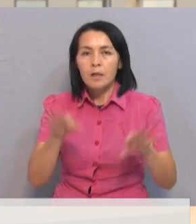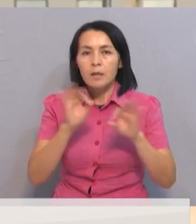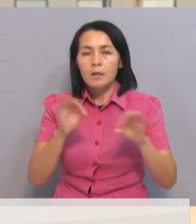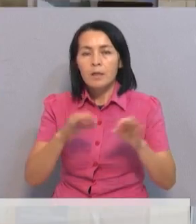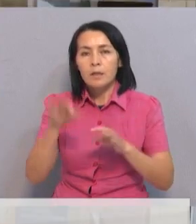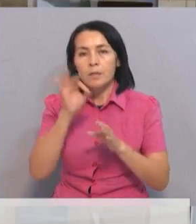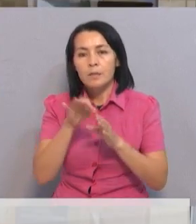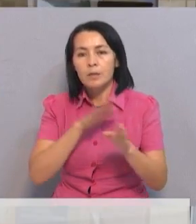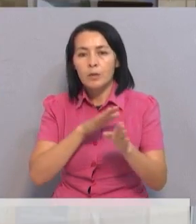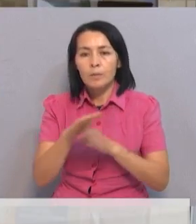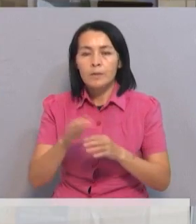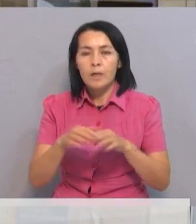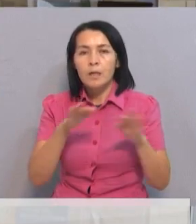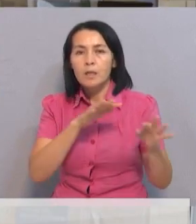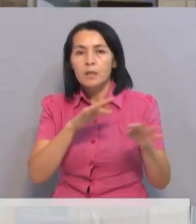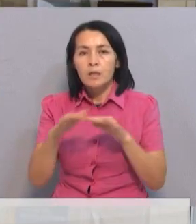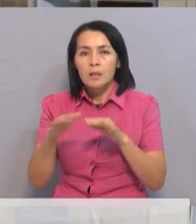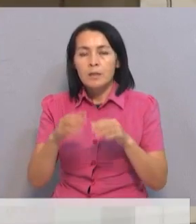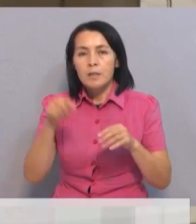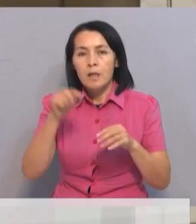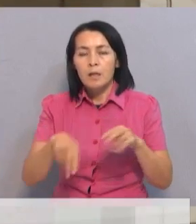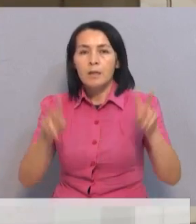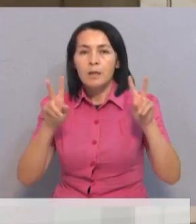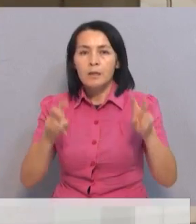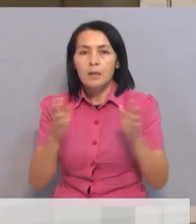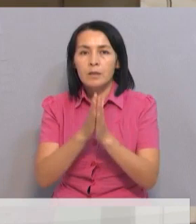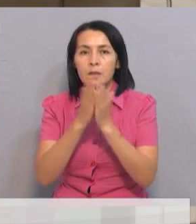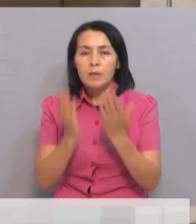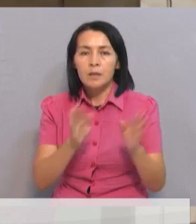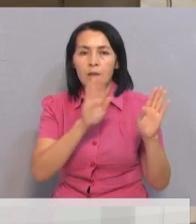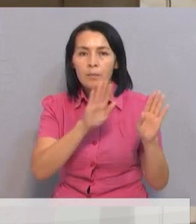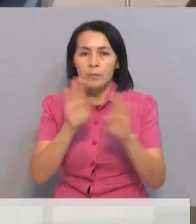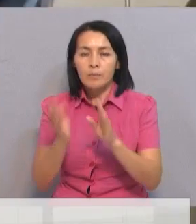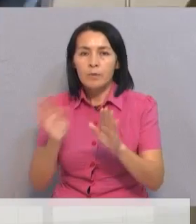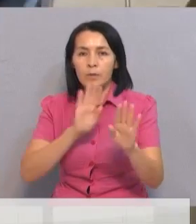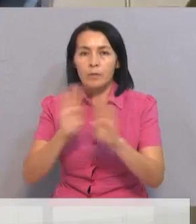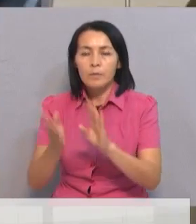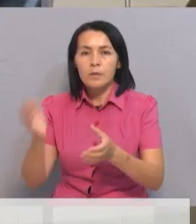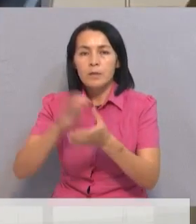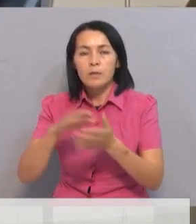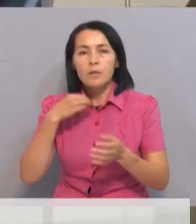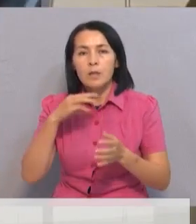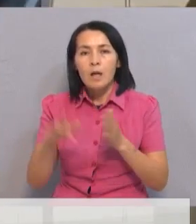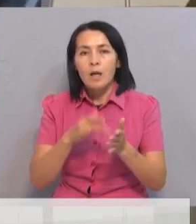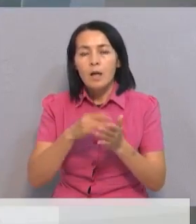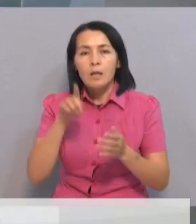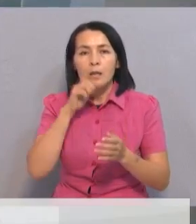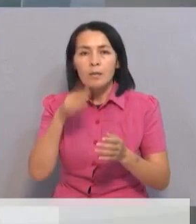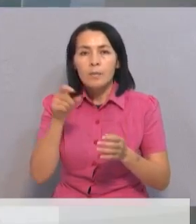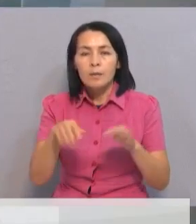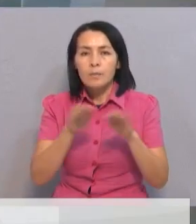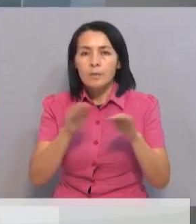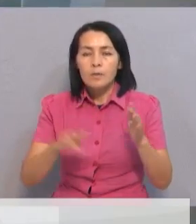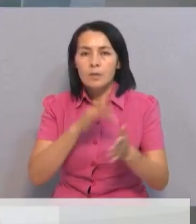мақсатында ұйымдастырылды. Шара барысында арнайы тақырыптық кітап көрмесі таныстырылды. Түркістан қалалық балалар мен жасөспірімдер